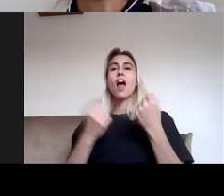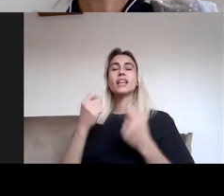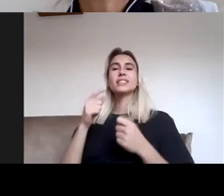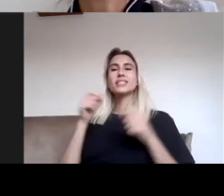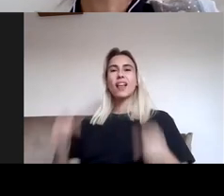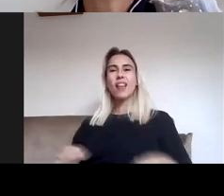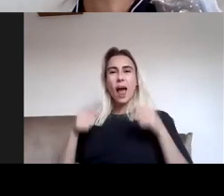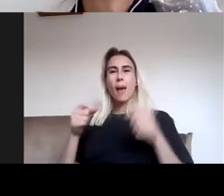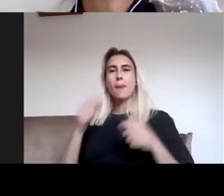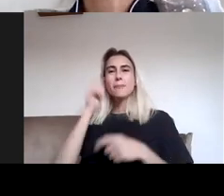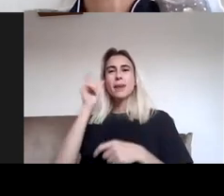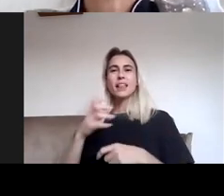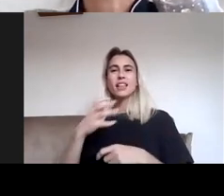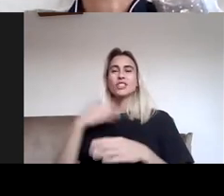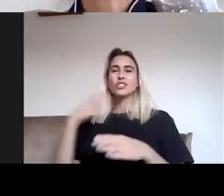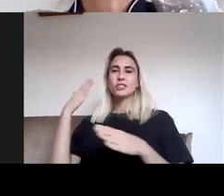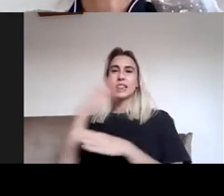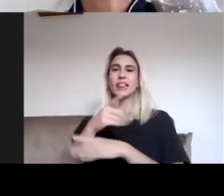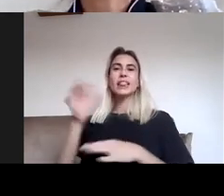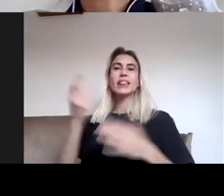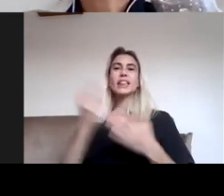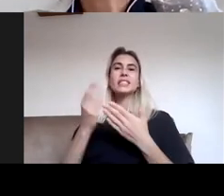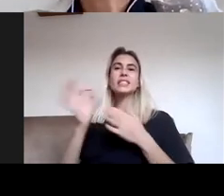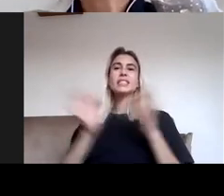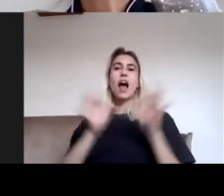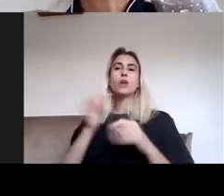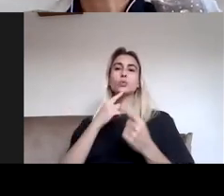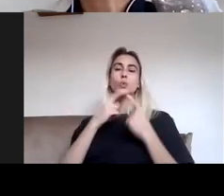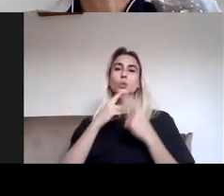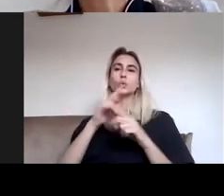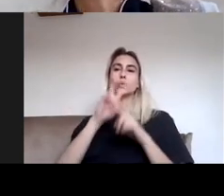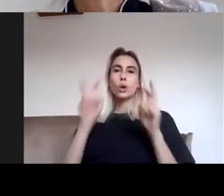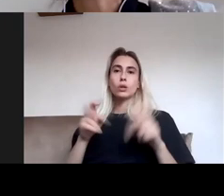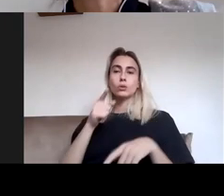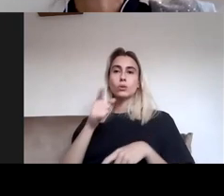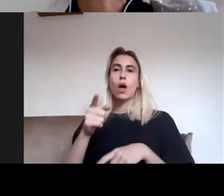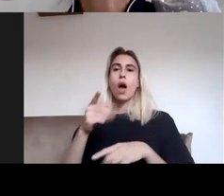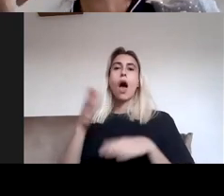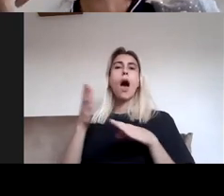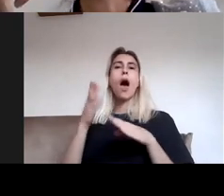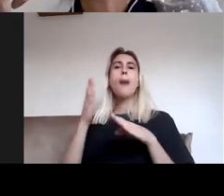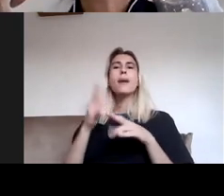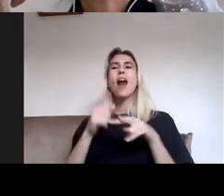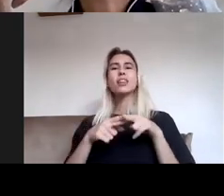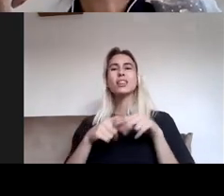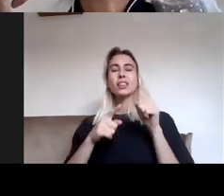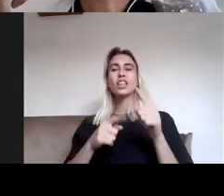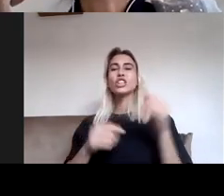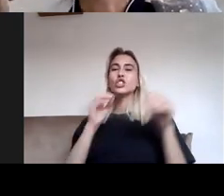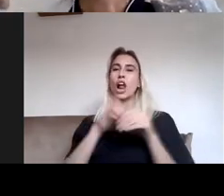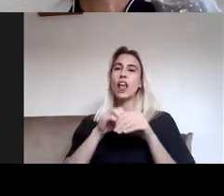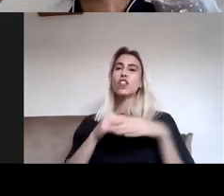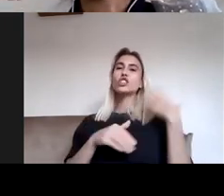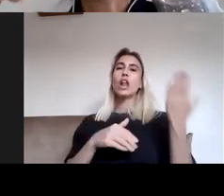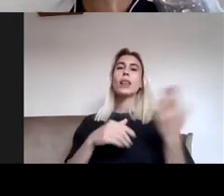bireyi içeri alacak şekilde bir dizayn söz konusu. Tabii aparat bazen aracın kendi içinde ya da dışarıdan müdahaleyle